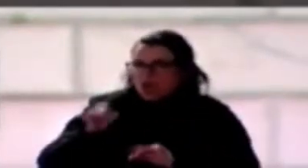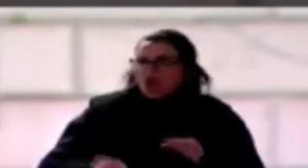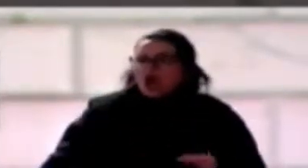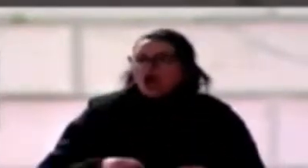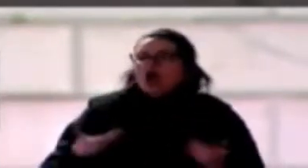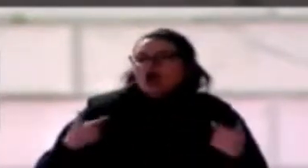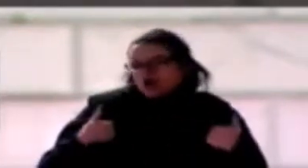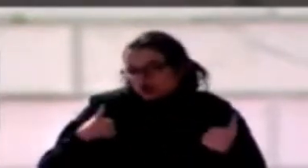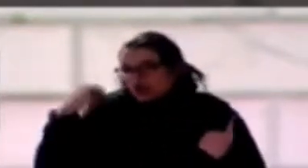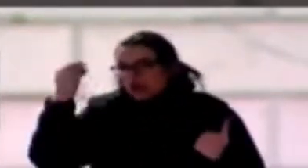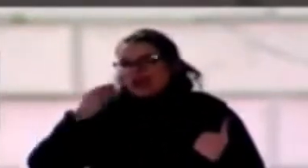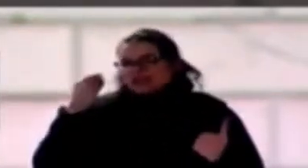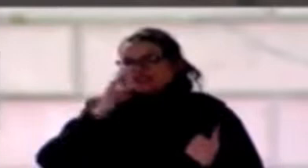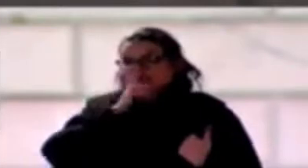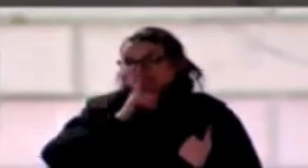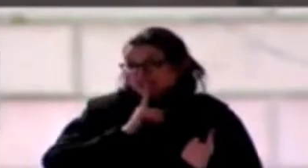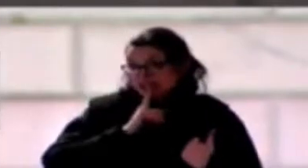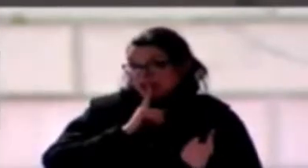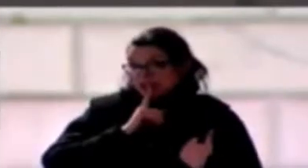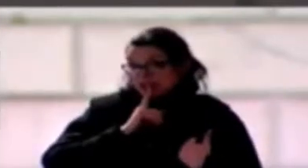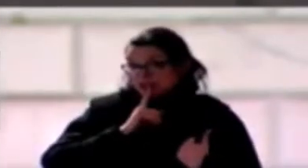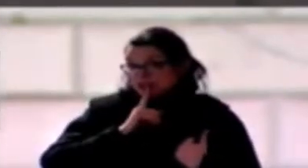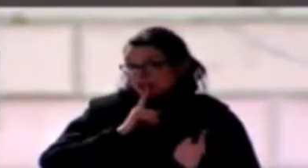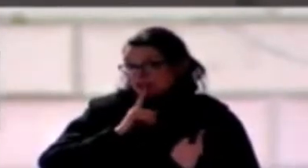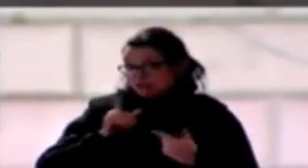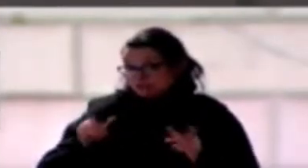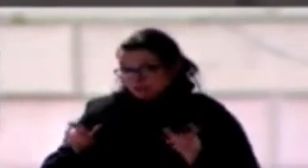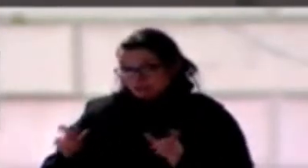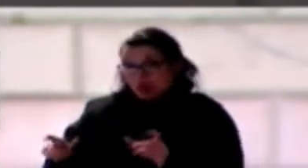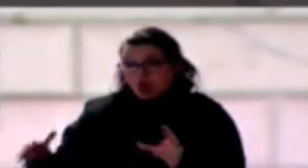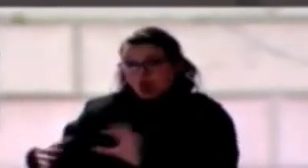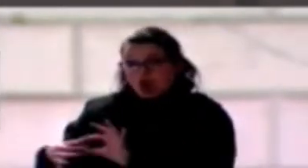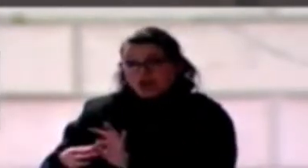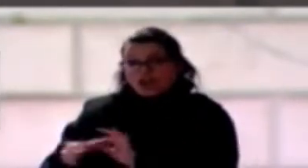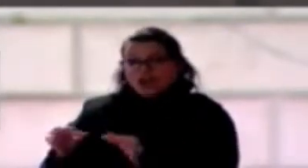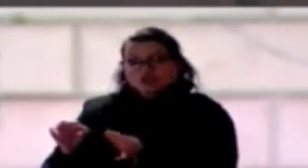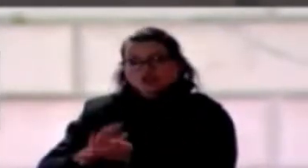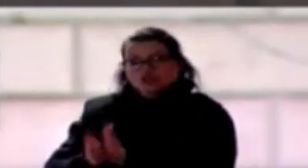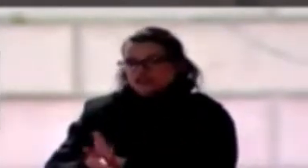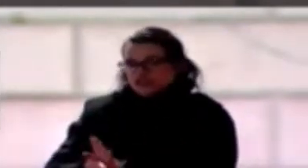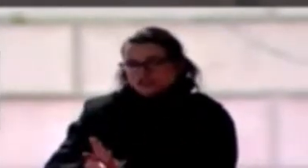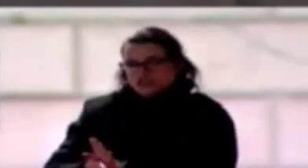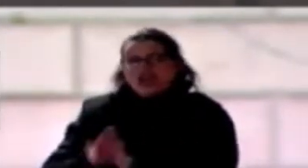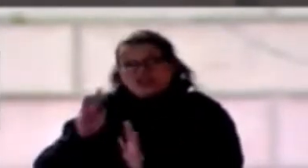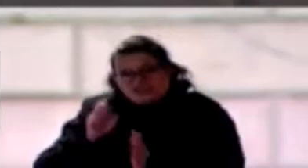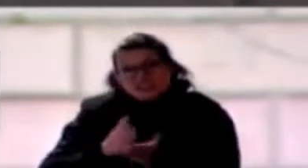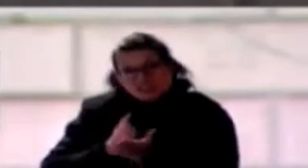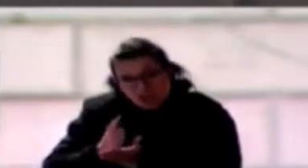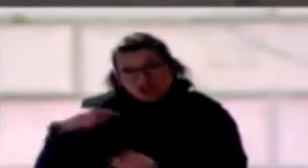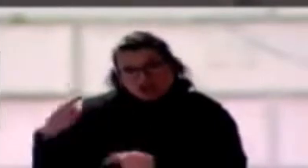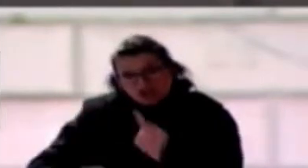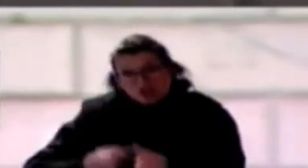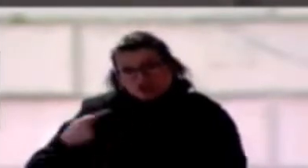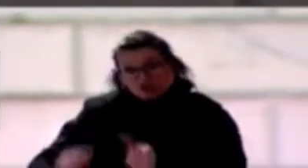sulla trattativa, che è durato per 20 anni, la congiura del silenzio che c'è stata sulla quella trattativa, è una